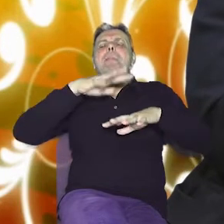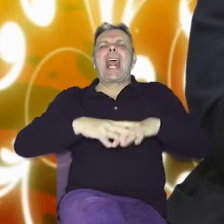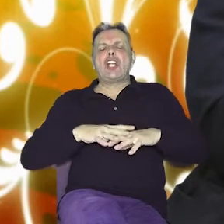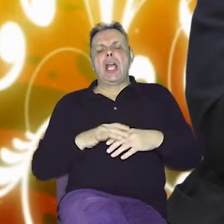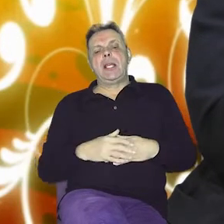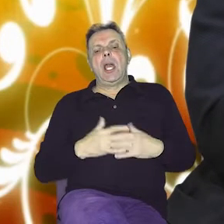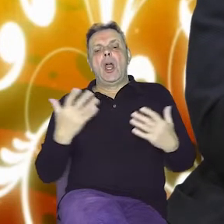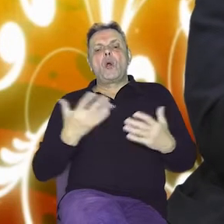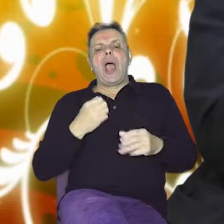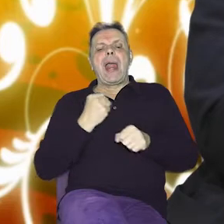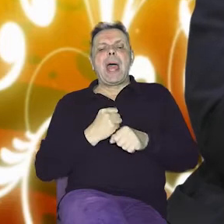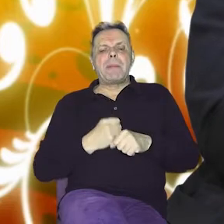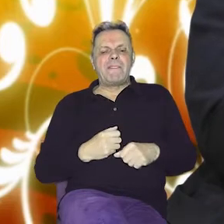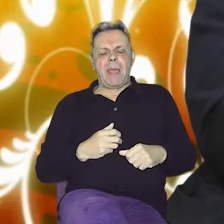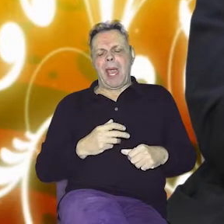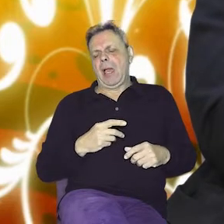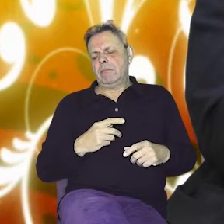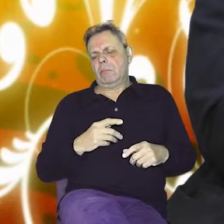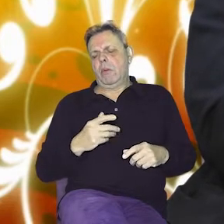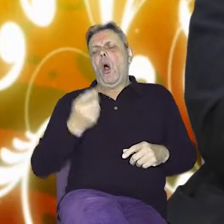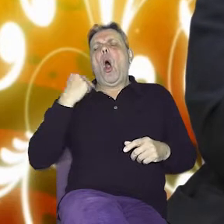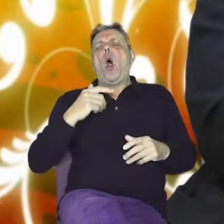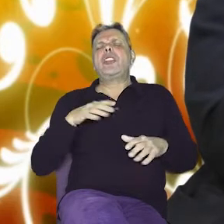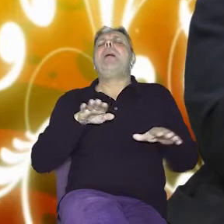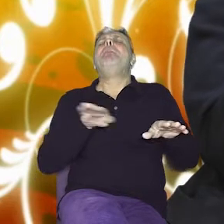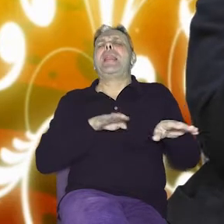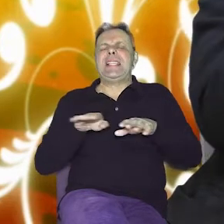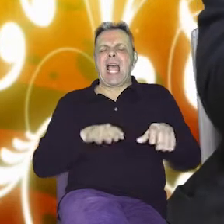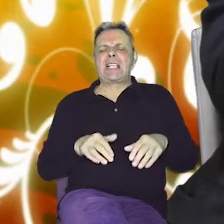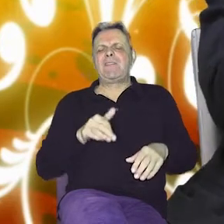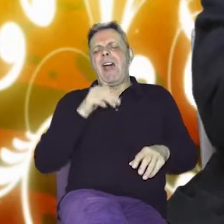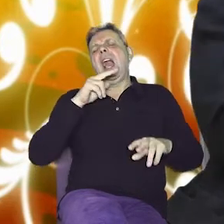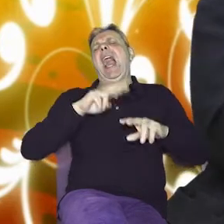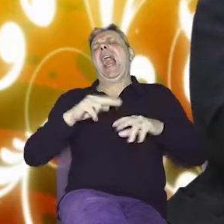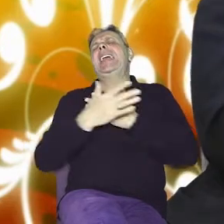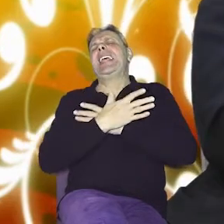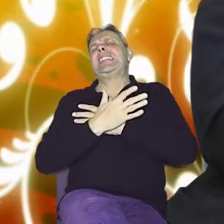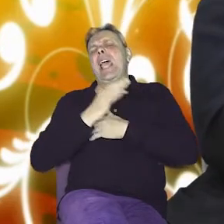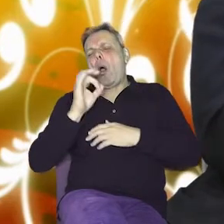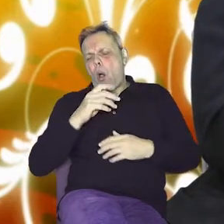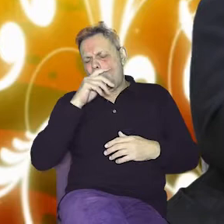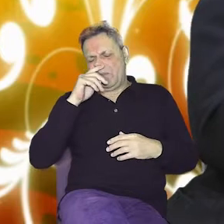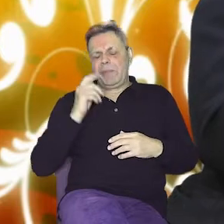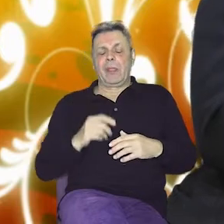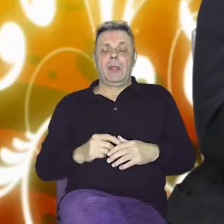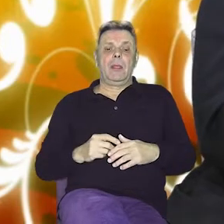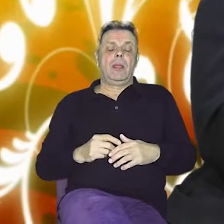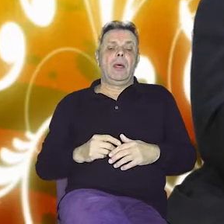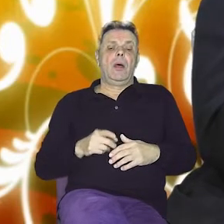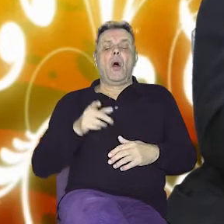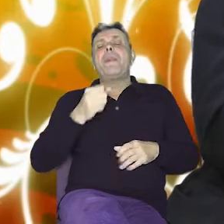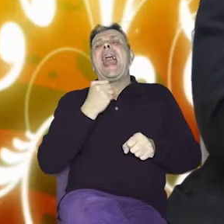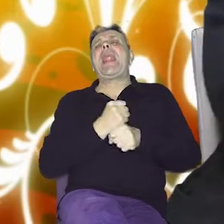mreža koja je napravljena od strane ministarstva i HZZO-a, ugovorna mreža,